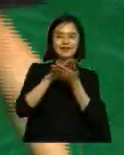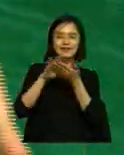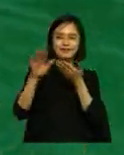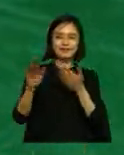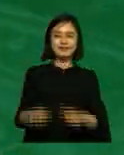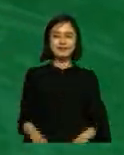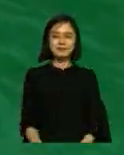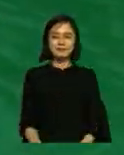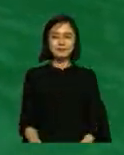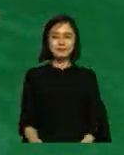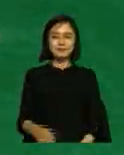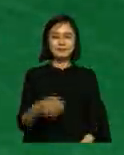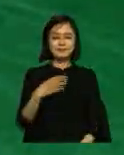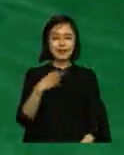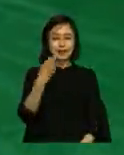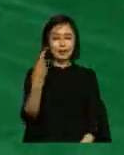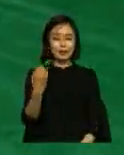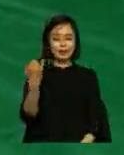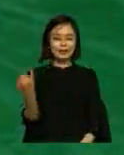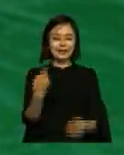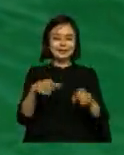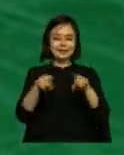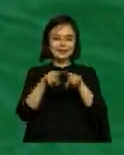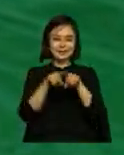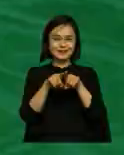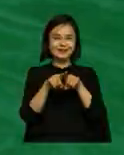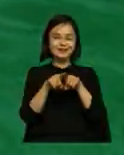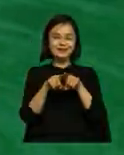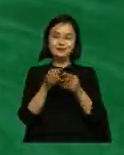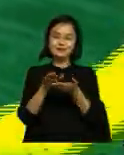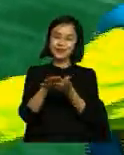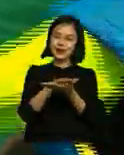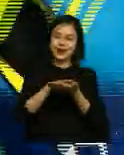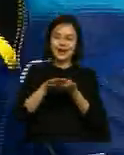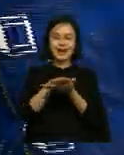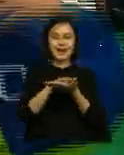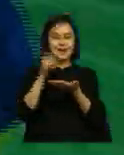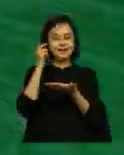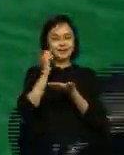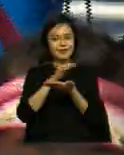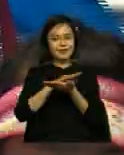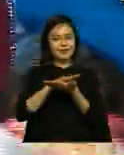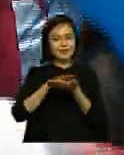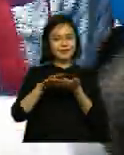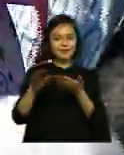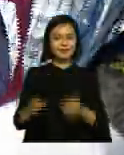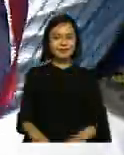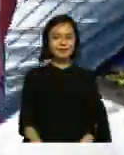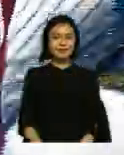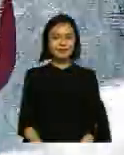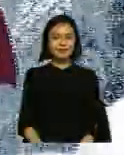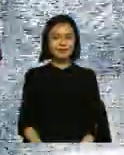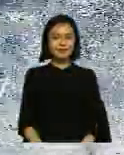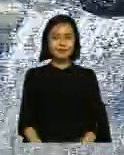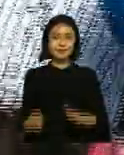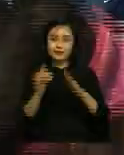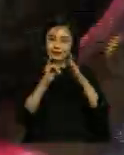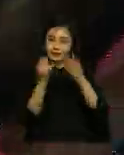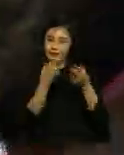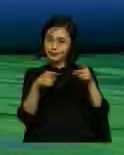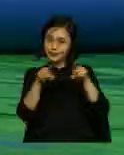제 동생들이랑 왔어요. 시원해요. 더운 거 잊게 되고 시원해져요. 가족들과 축제를